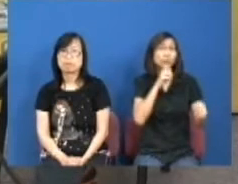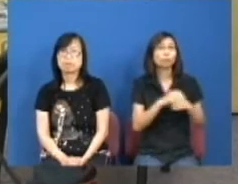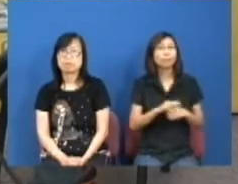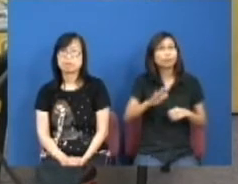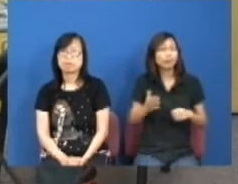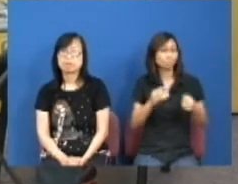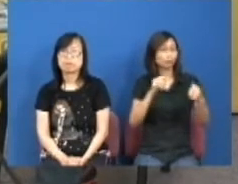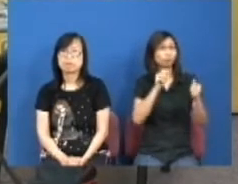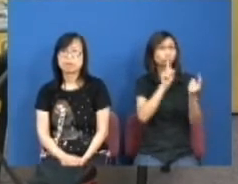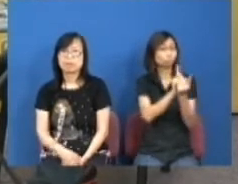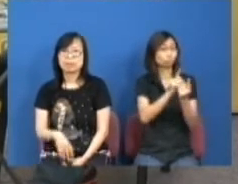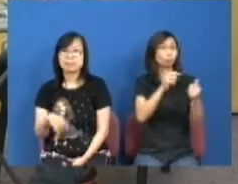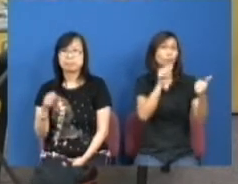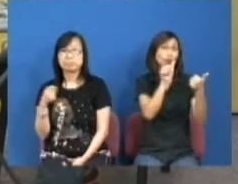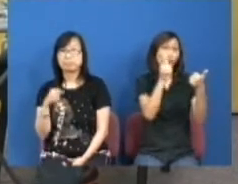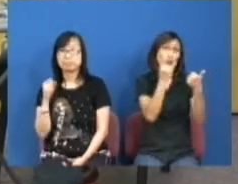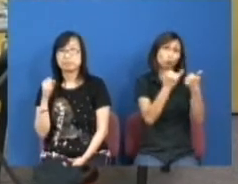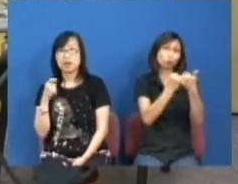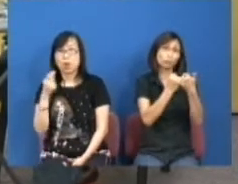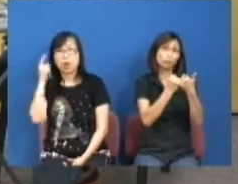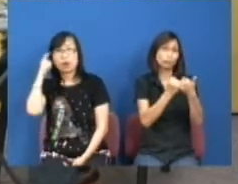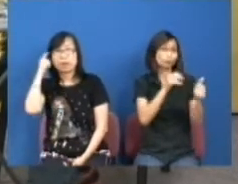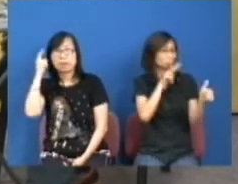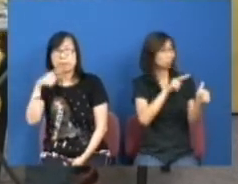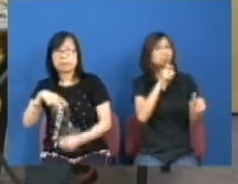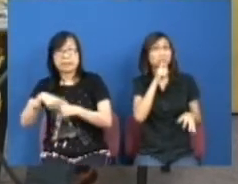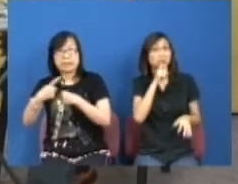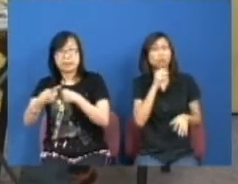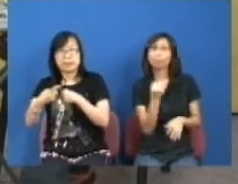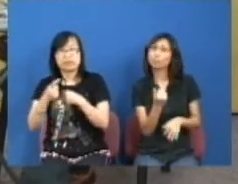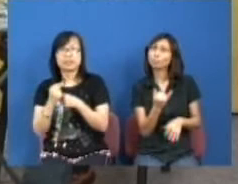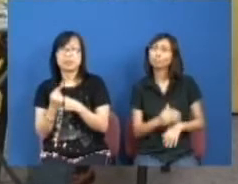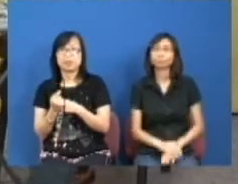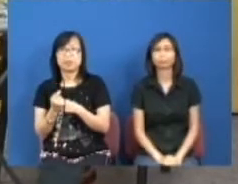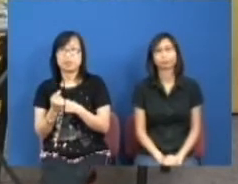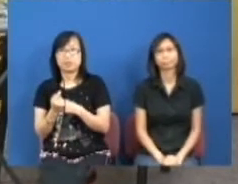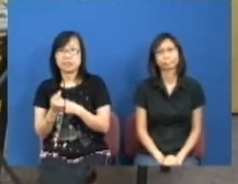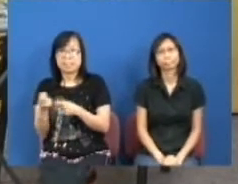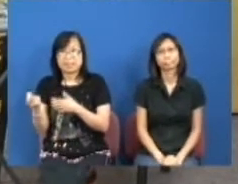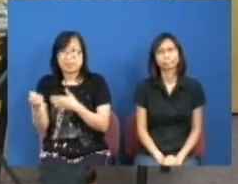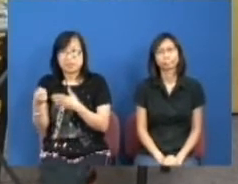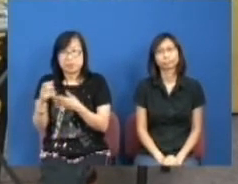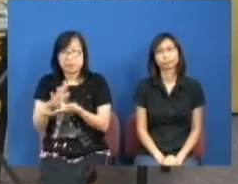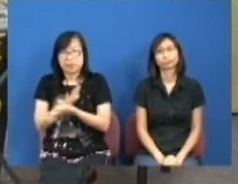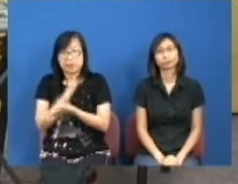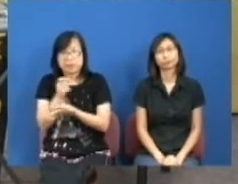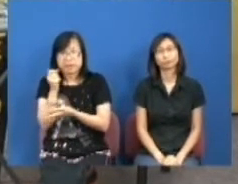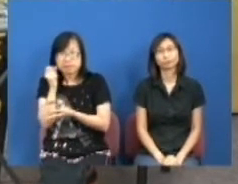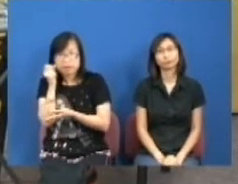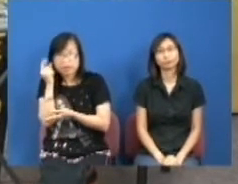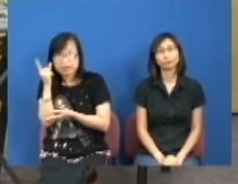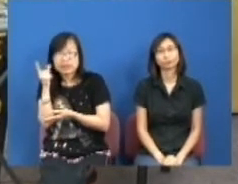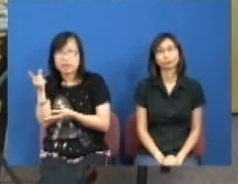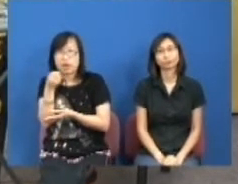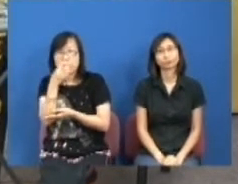喎，係咪啊？ 咁我諗另外一個我哋近年嚟發現嘅現象咧，就係香